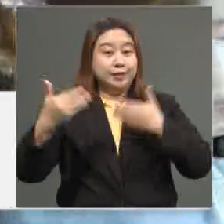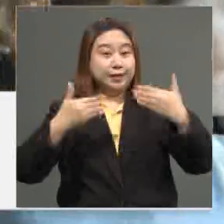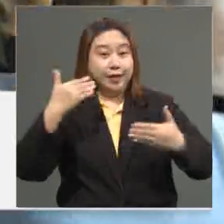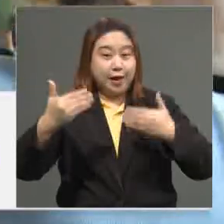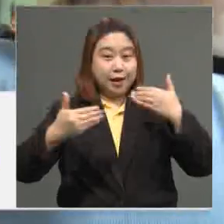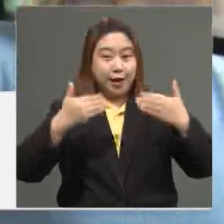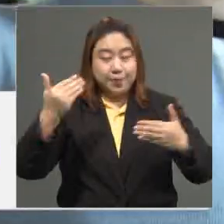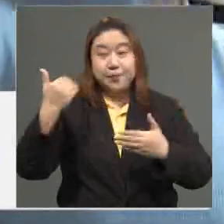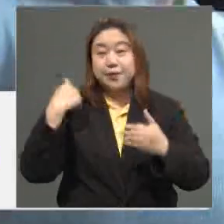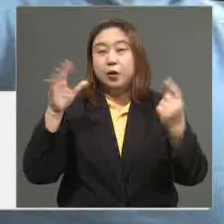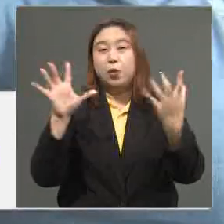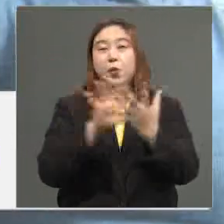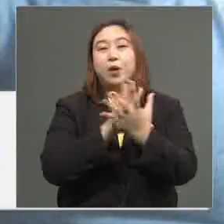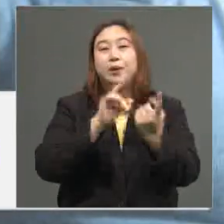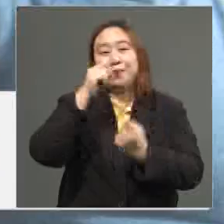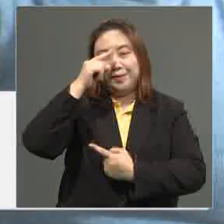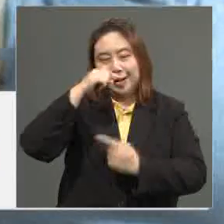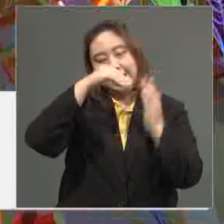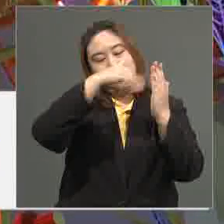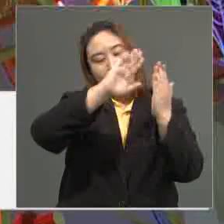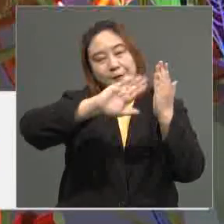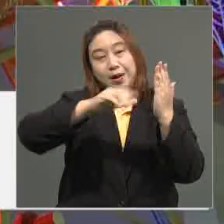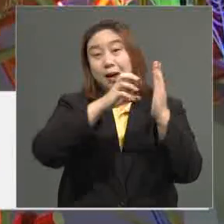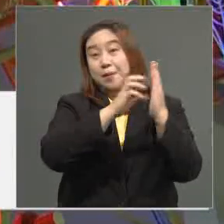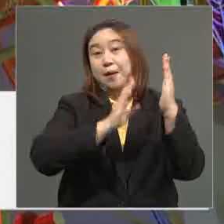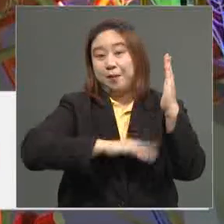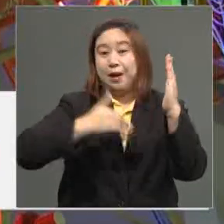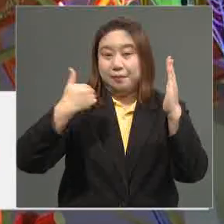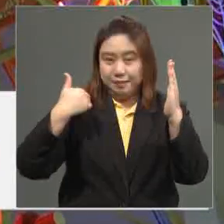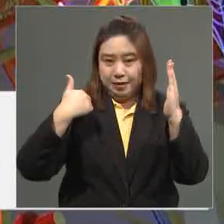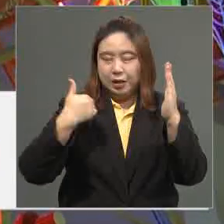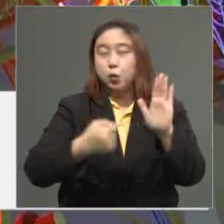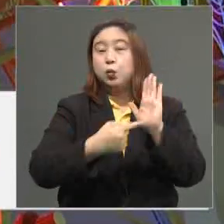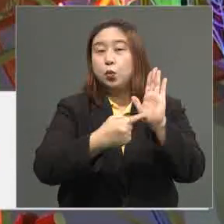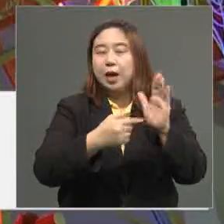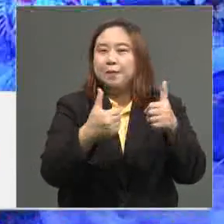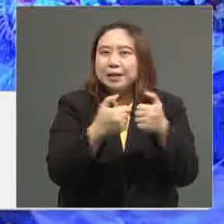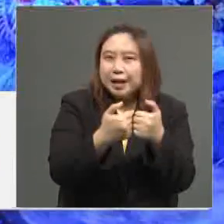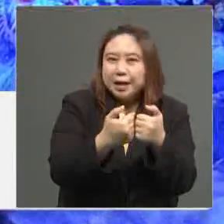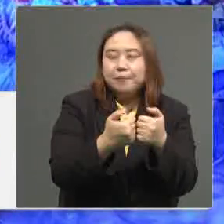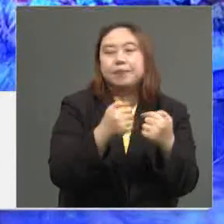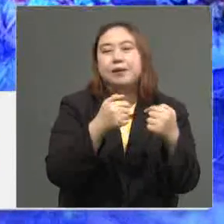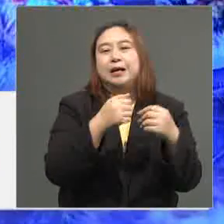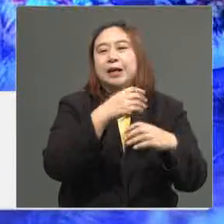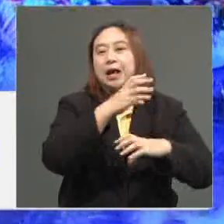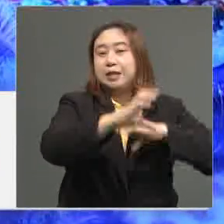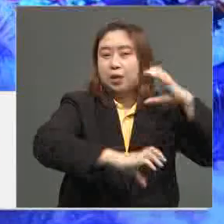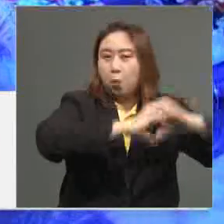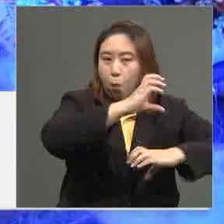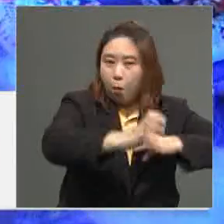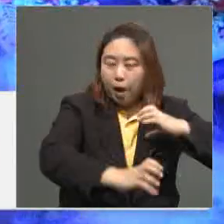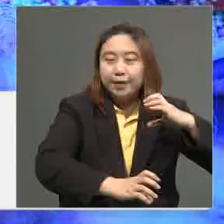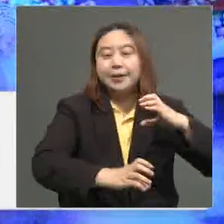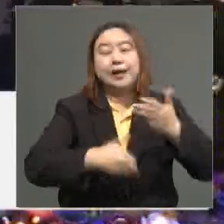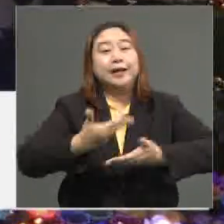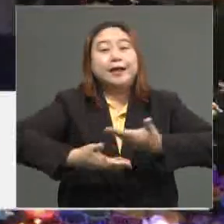จกรรมประเพณีวัฒนธรรมทั้ง4ภาคเช่นเกมงานวัดชิงช้าสวรรค์แล้วก็ตลาดย้อนยุควิ